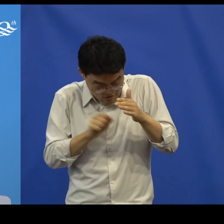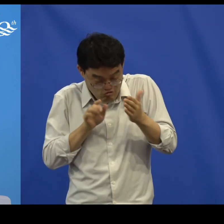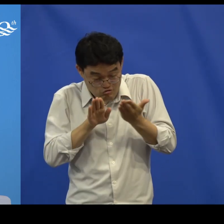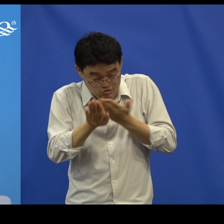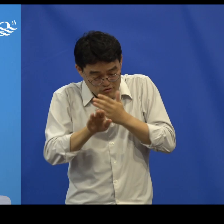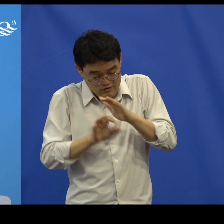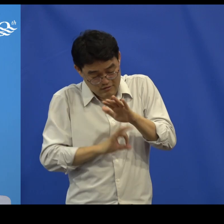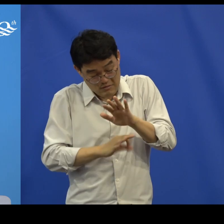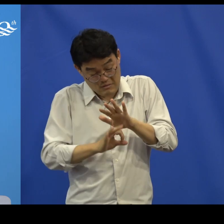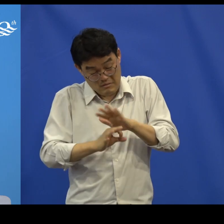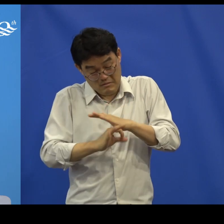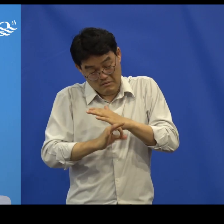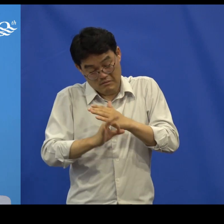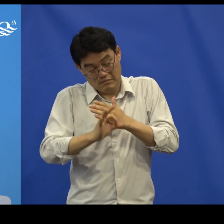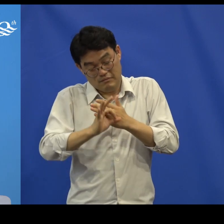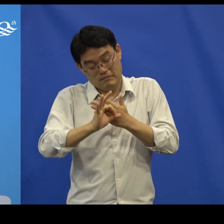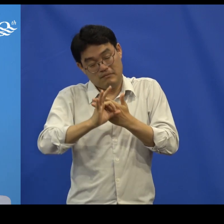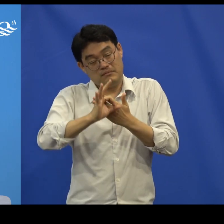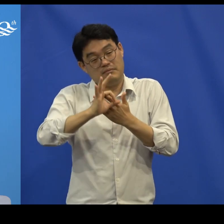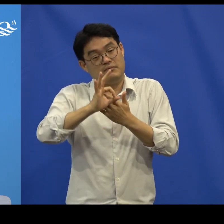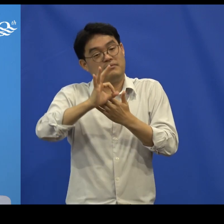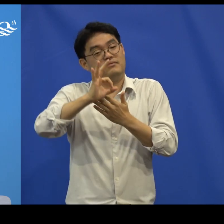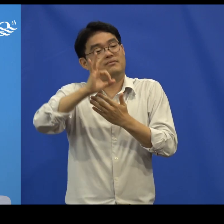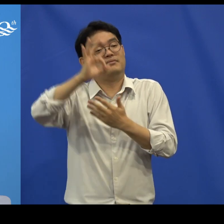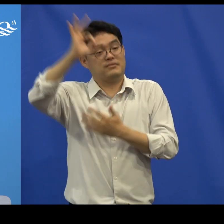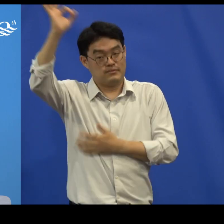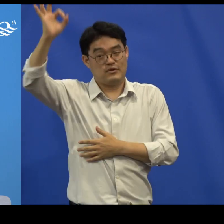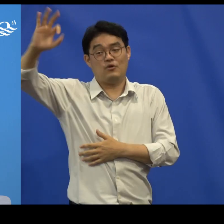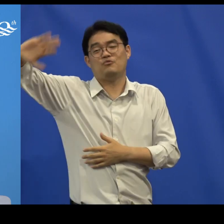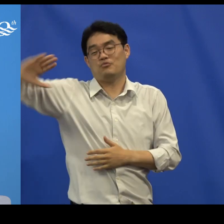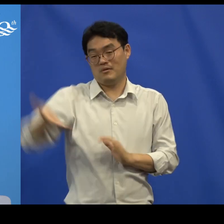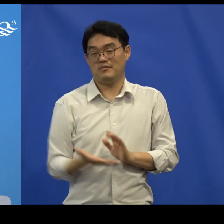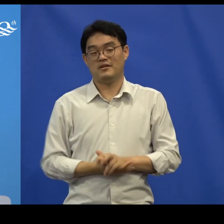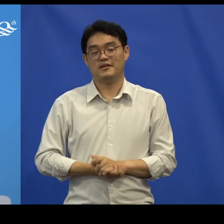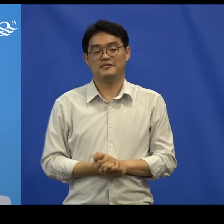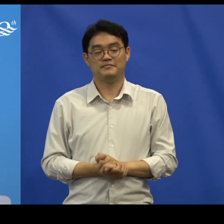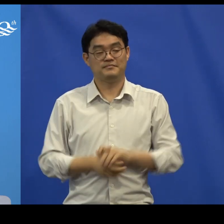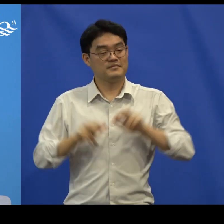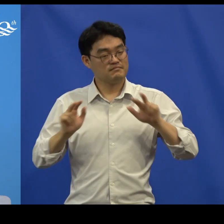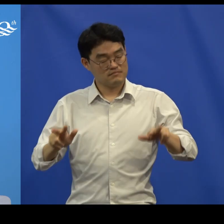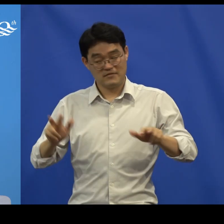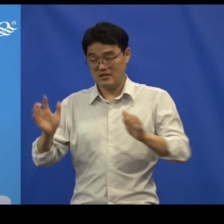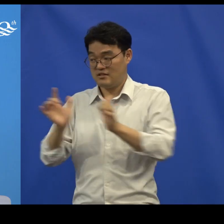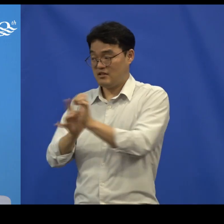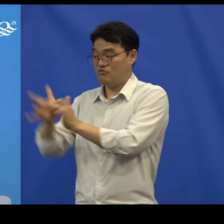장에 그분은 새벽별이라고 그랬어요. 이제 역사의 저편에서 심판의